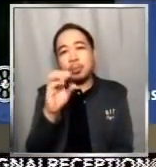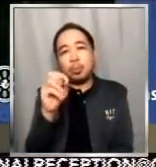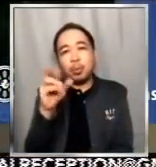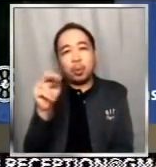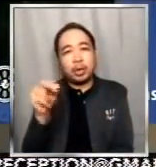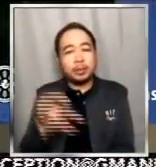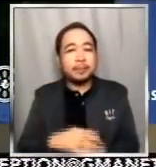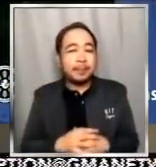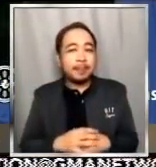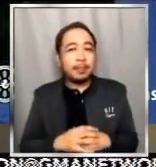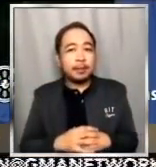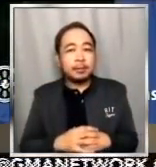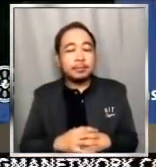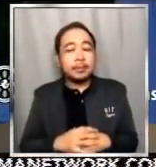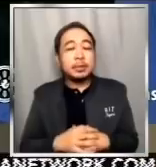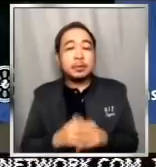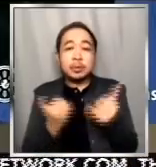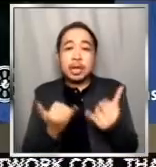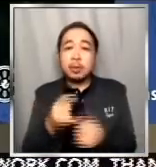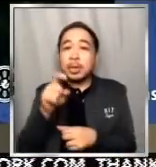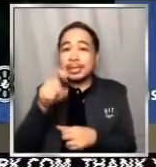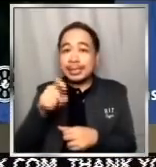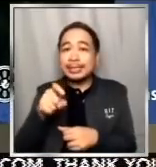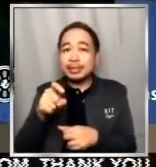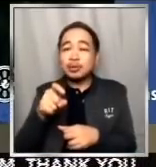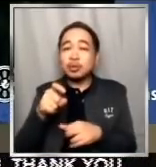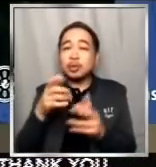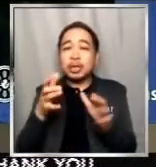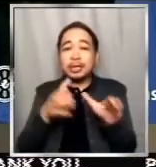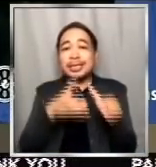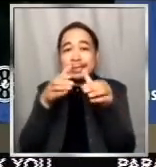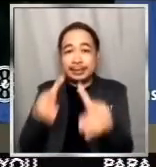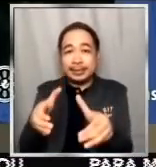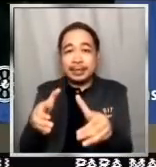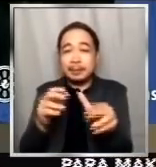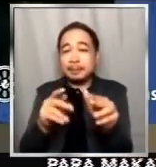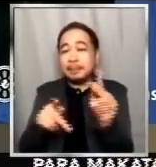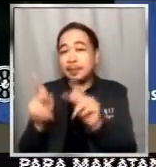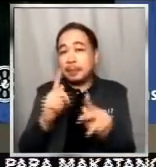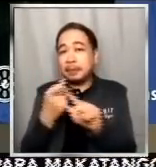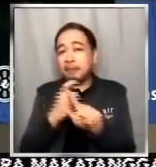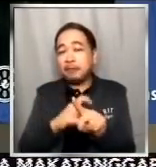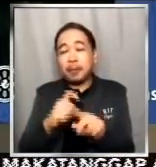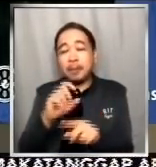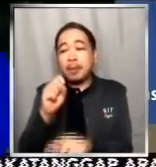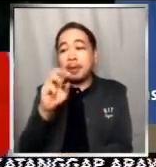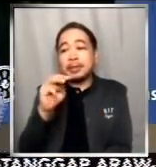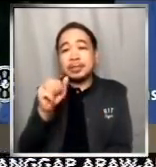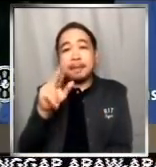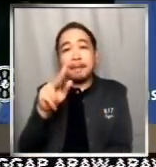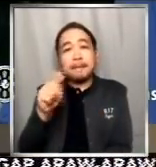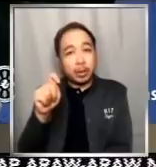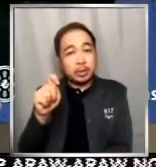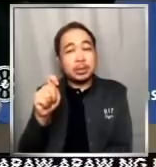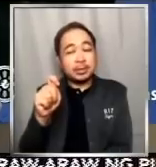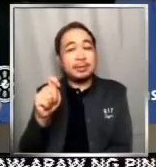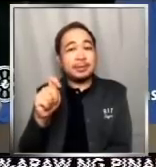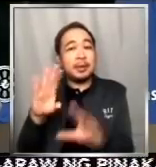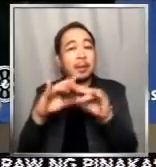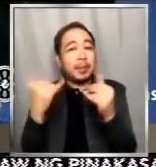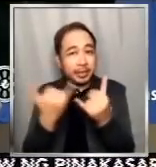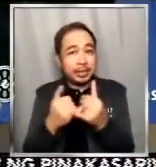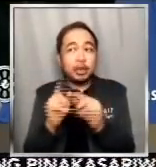to send also people from Smart Communications to Karamuan and Presentacion and Order